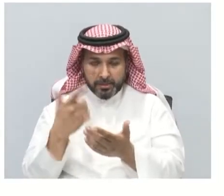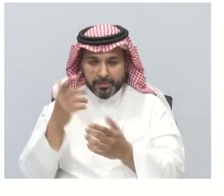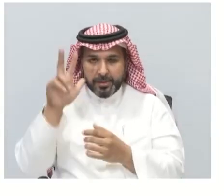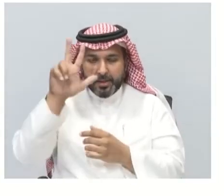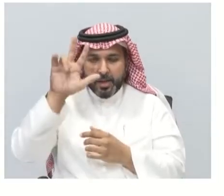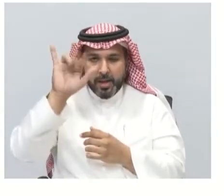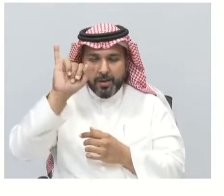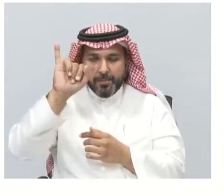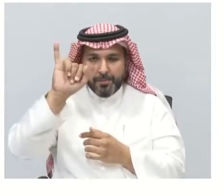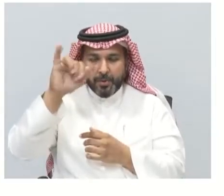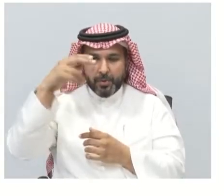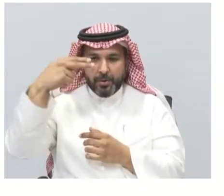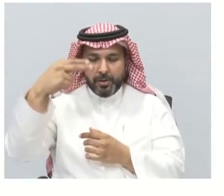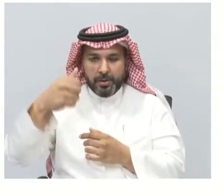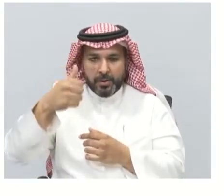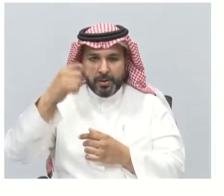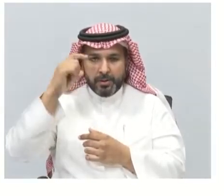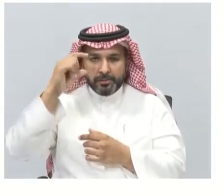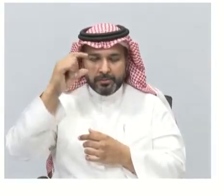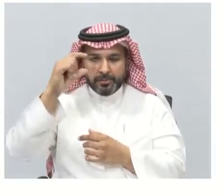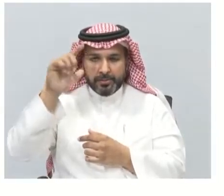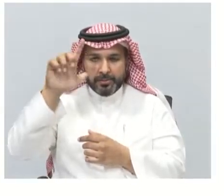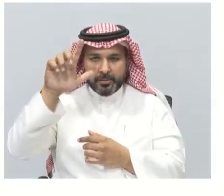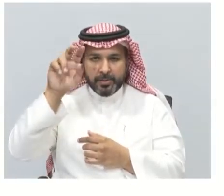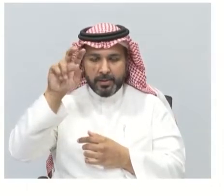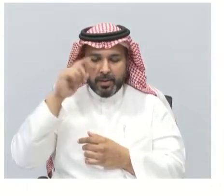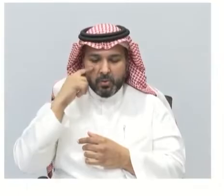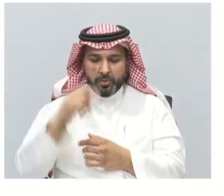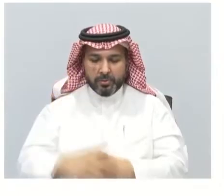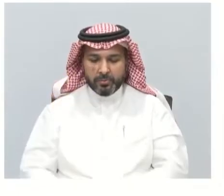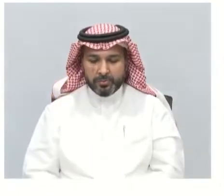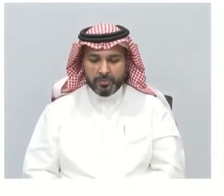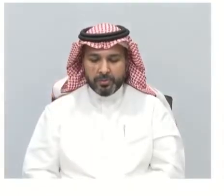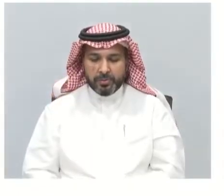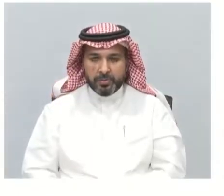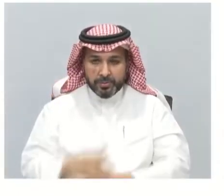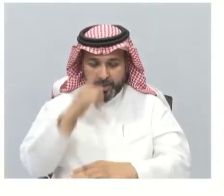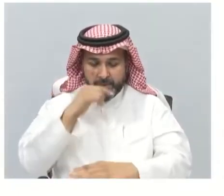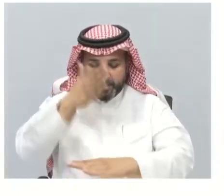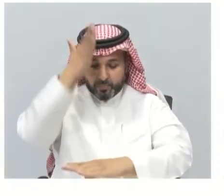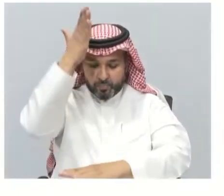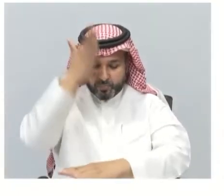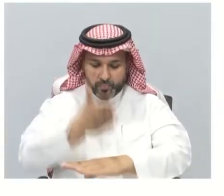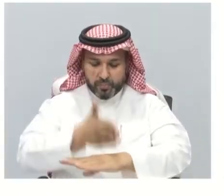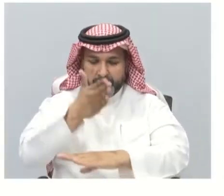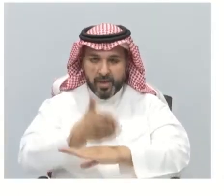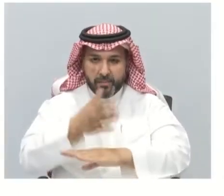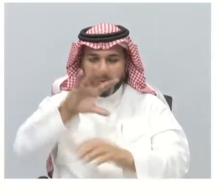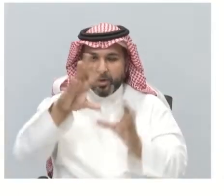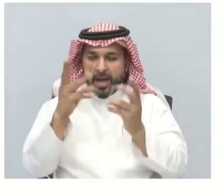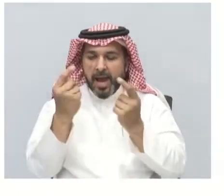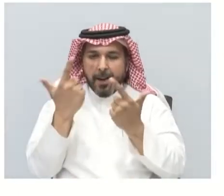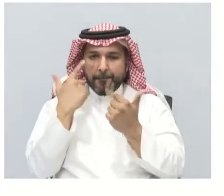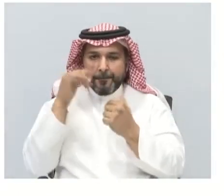والمار بالنقطه بي عشان عشان اجيب معادله الميل المستقيم العمودي انا عندي الميل عندي كم ع الميل